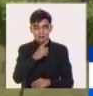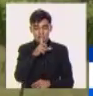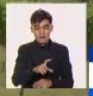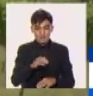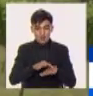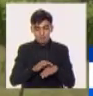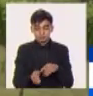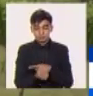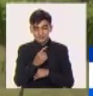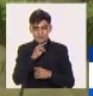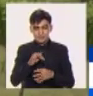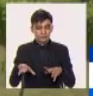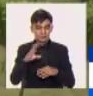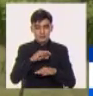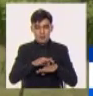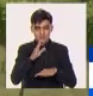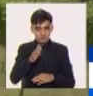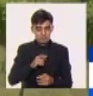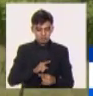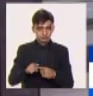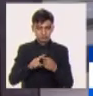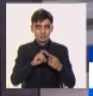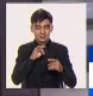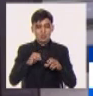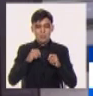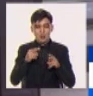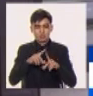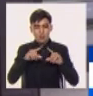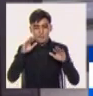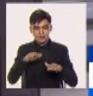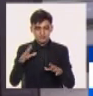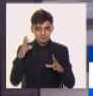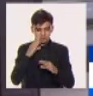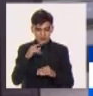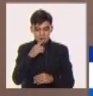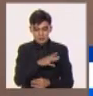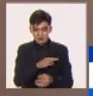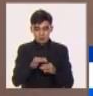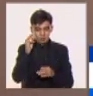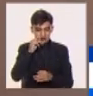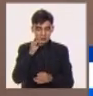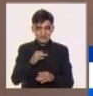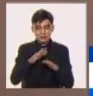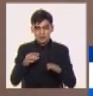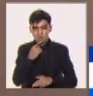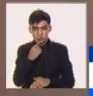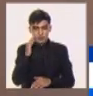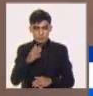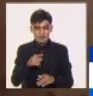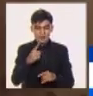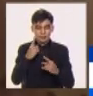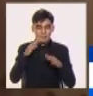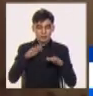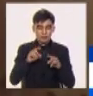все. Обеспечить стопроцентное соблюдение мер безопасности в школах невозможно, считают в правительстве, ведь детей сложно удержать на